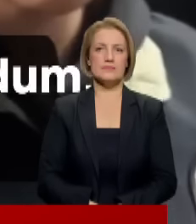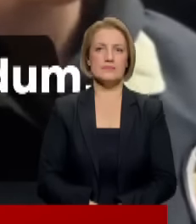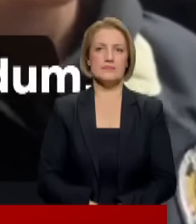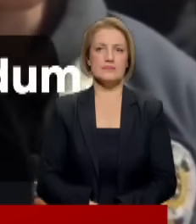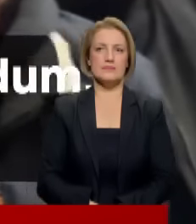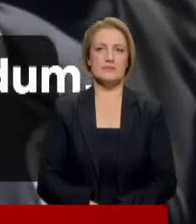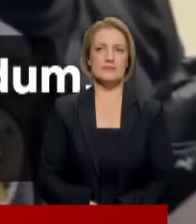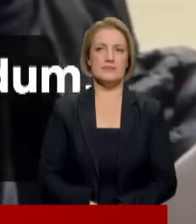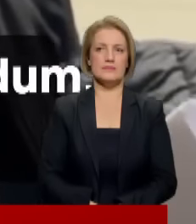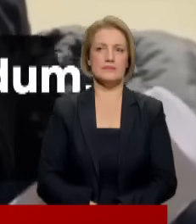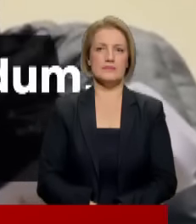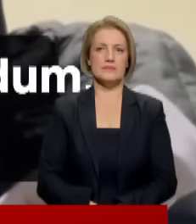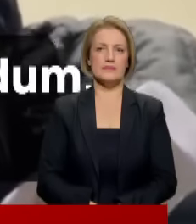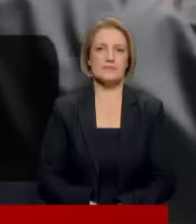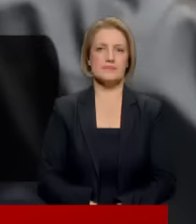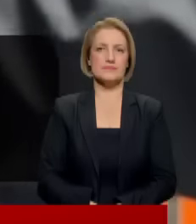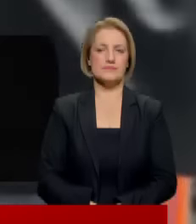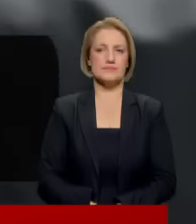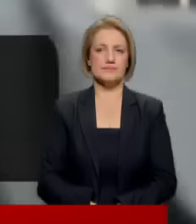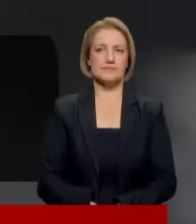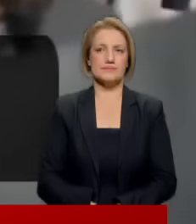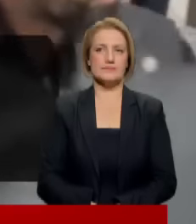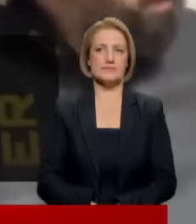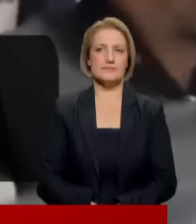de kötü örnek olduğum O yüzden çok